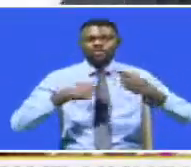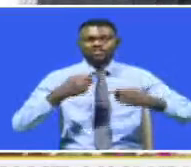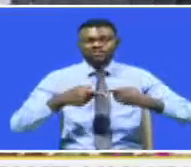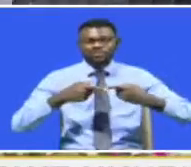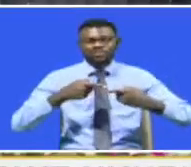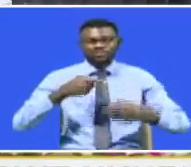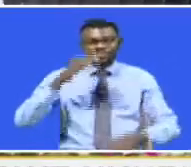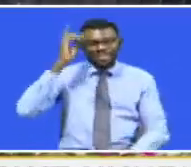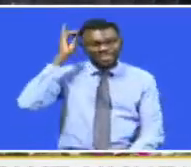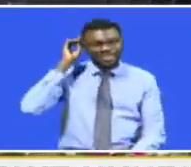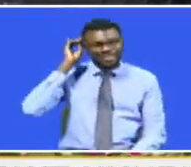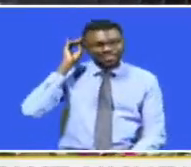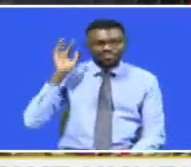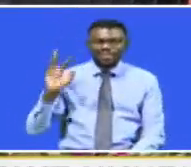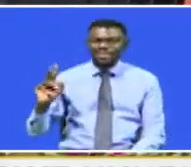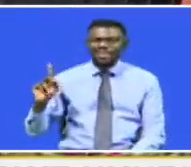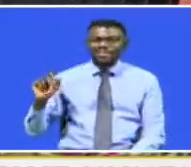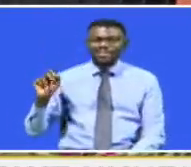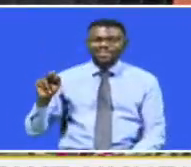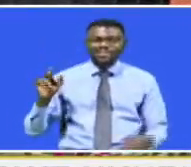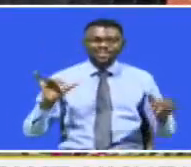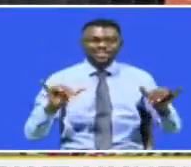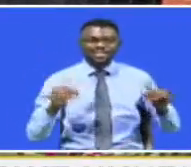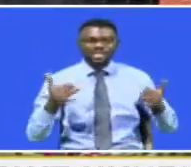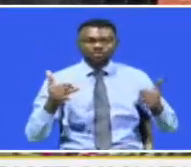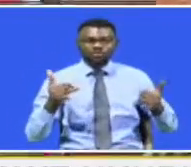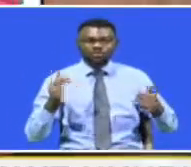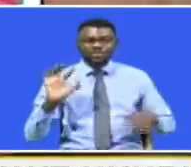Daniel Kariuki, KTN News, Nairobi.